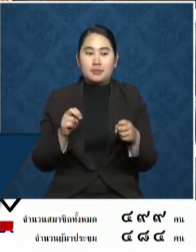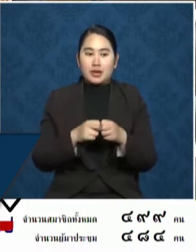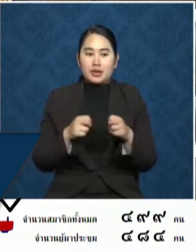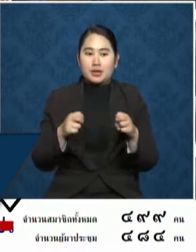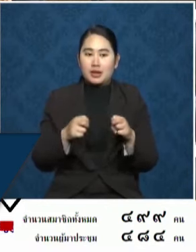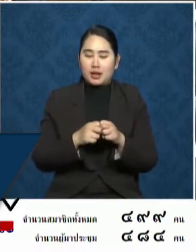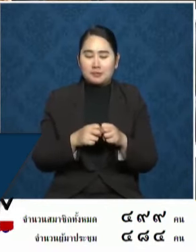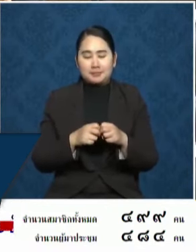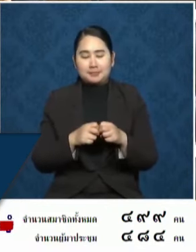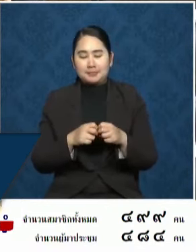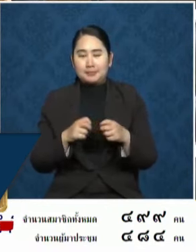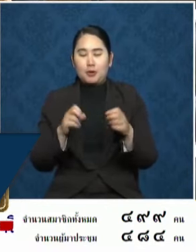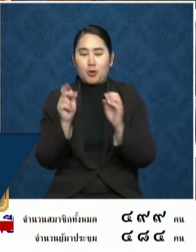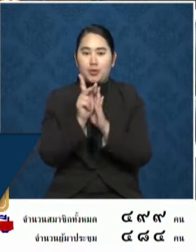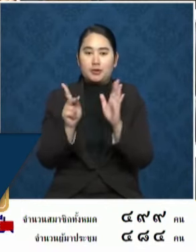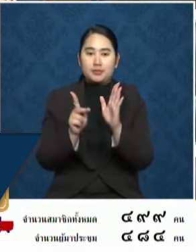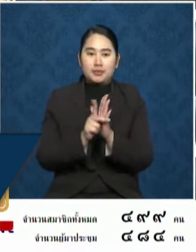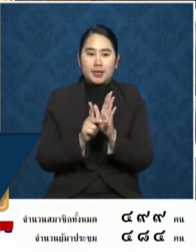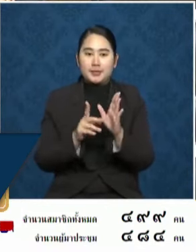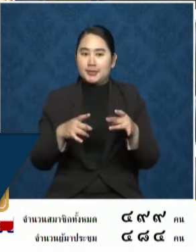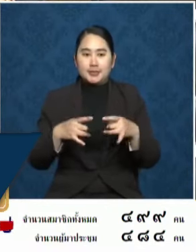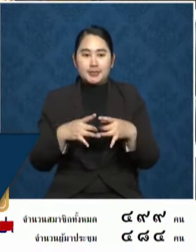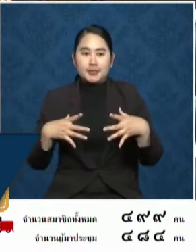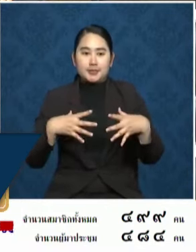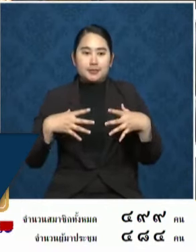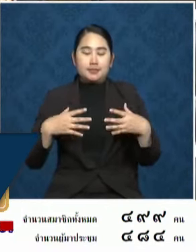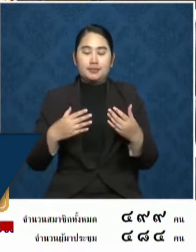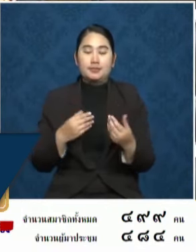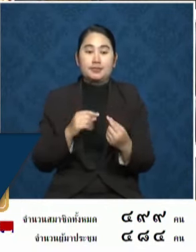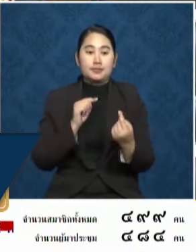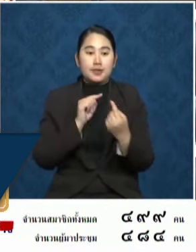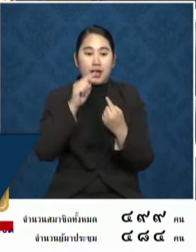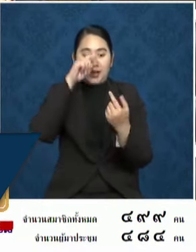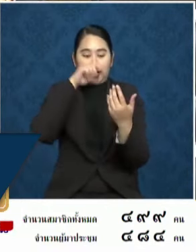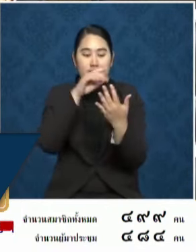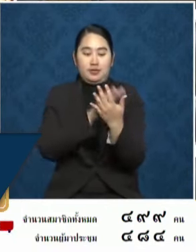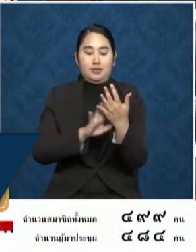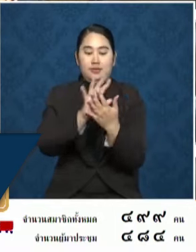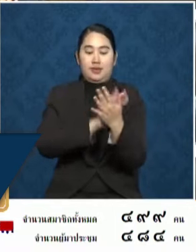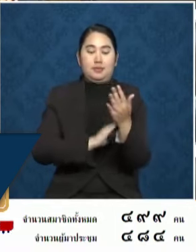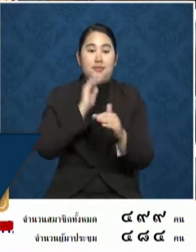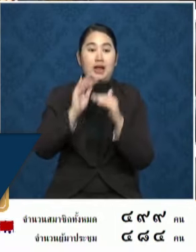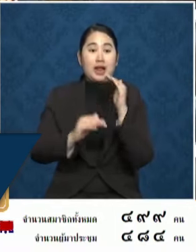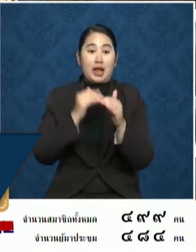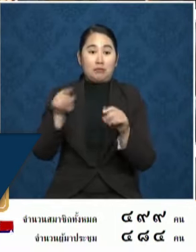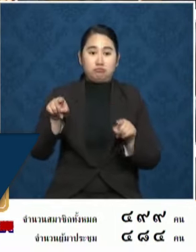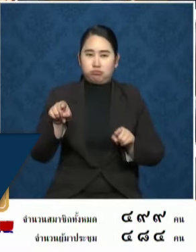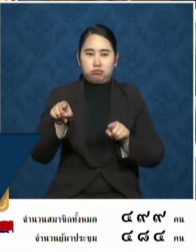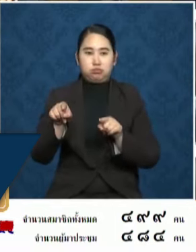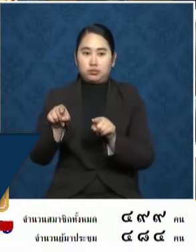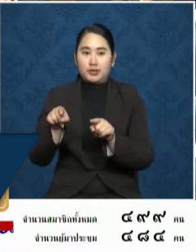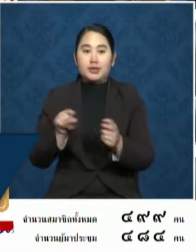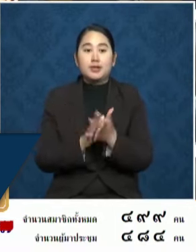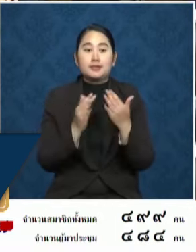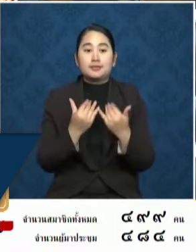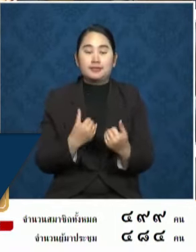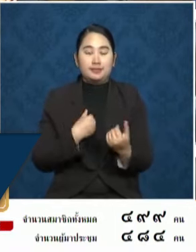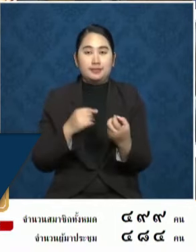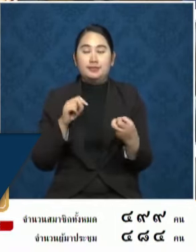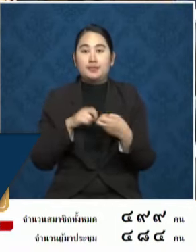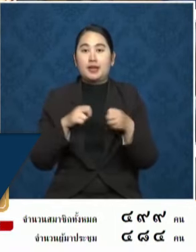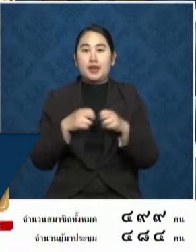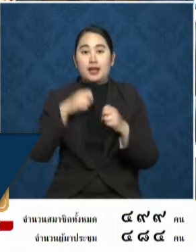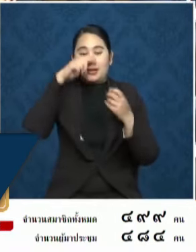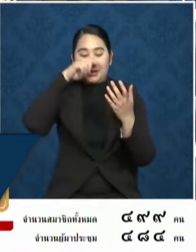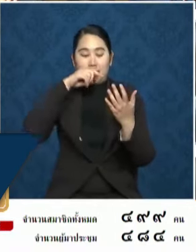หมายบิดเบี้ยวนะครับฉุดลั้งประเทศไทยให้เติบโตได้ล่าช้ากว่าประเทศอื่นสิ่งเหล่านี้ล้วนเป็นวิกฤต